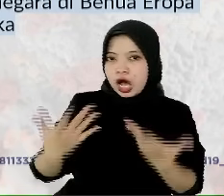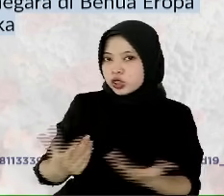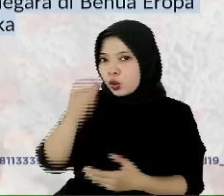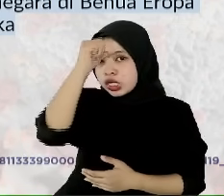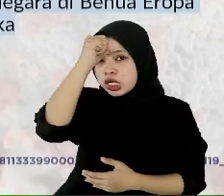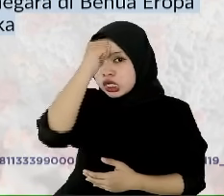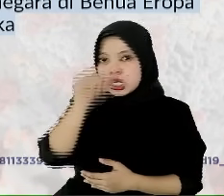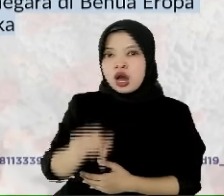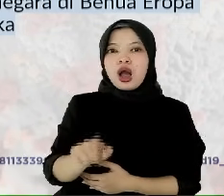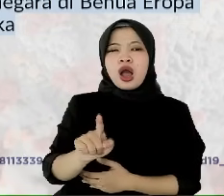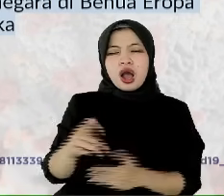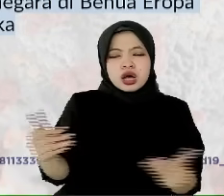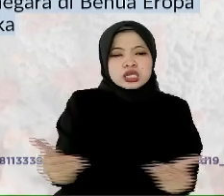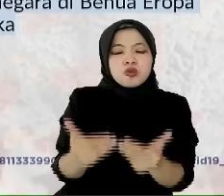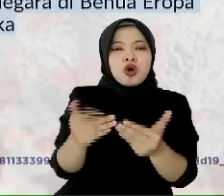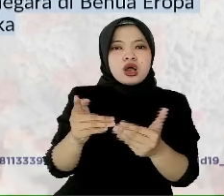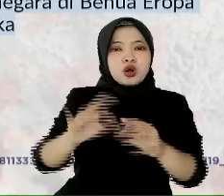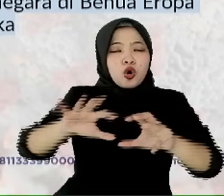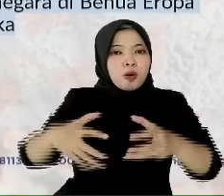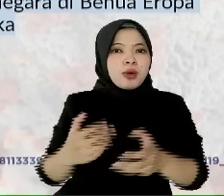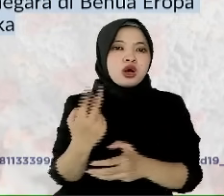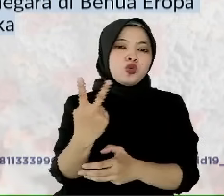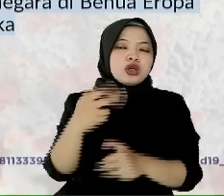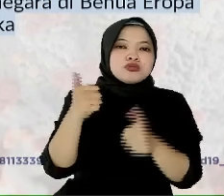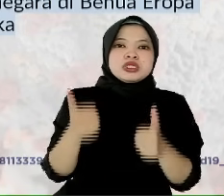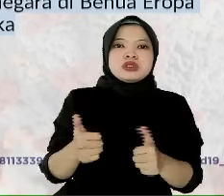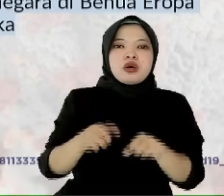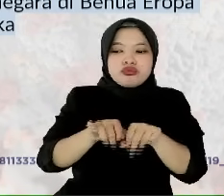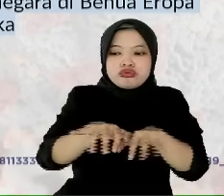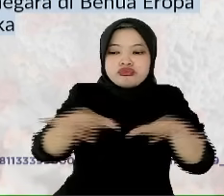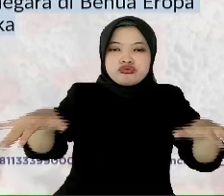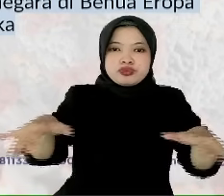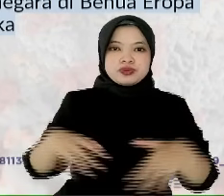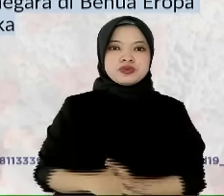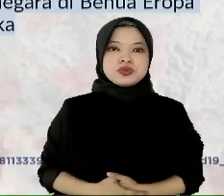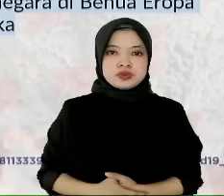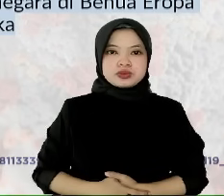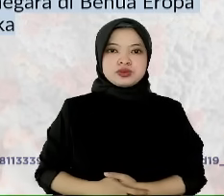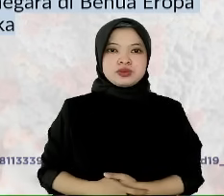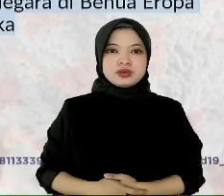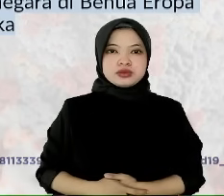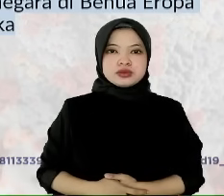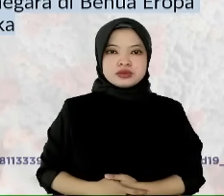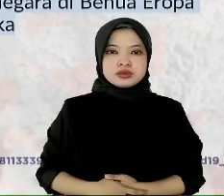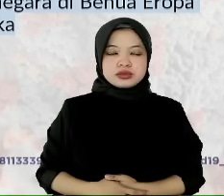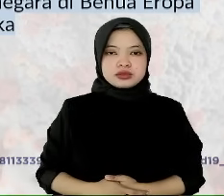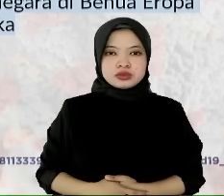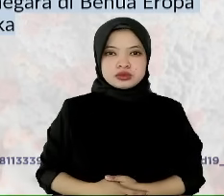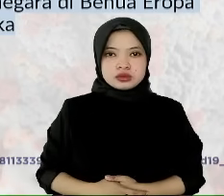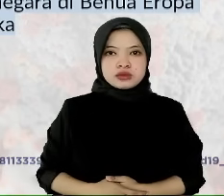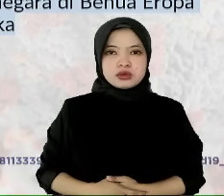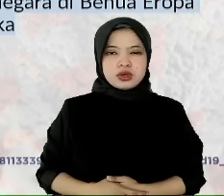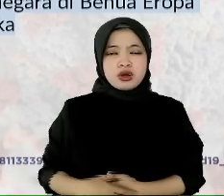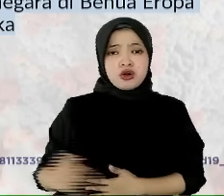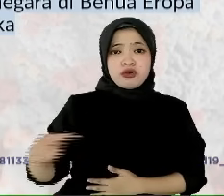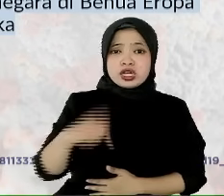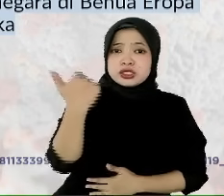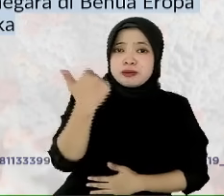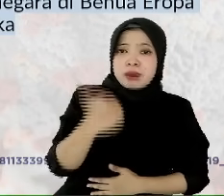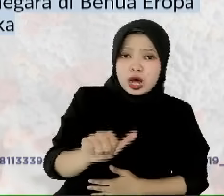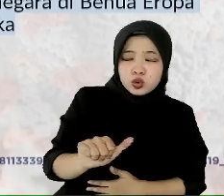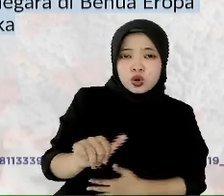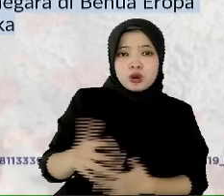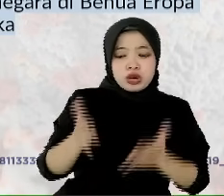India, menyebabkan kemunculan gelombang kedua. VOC atau varian of concern yang tidak disertai